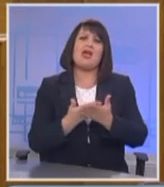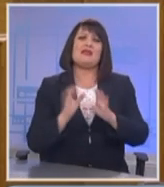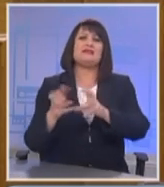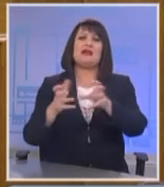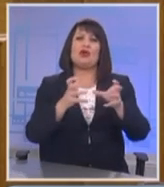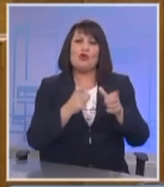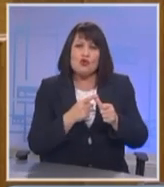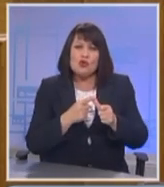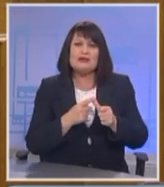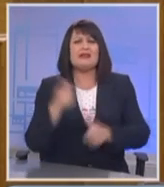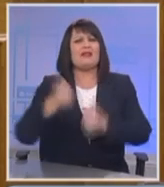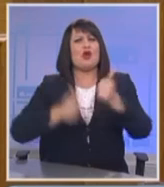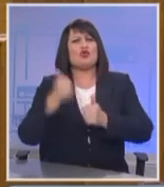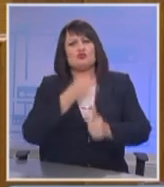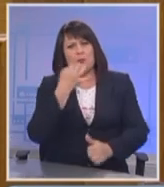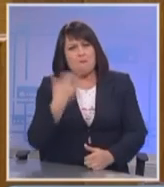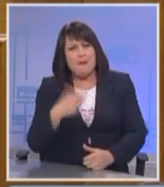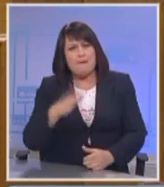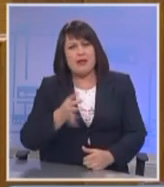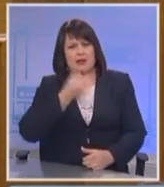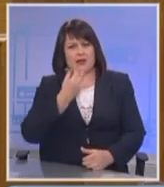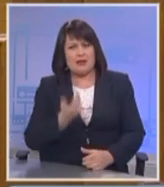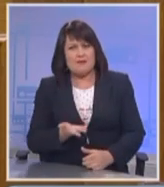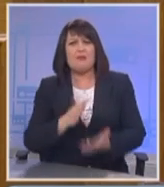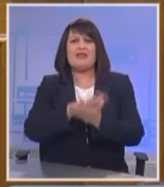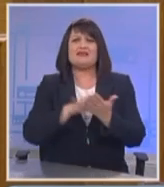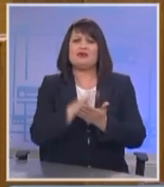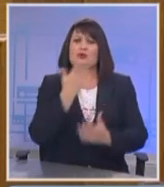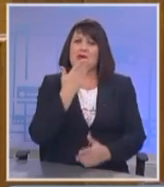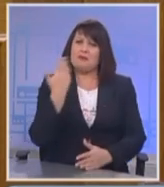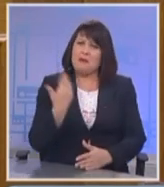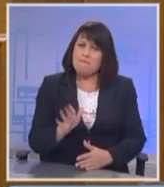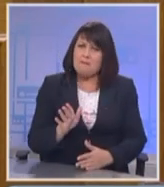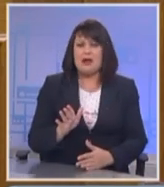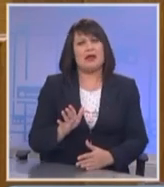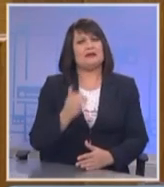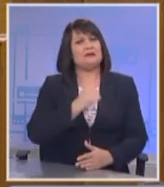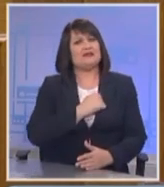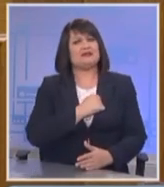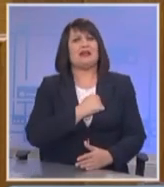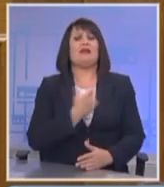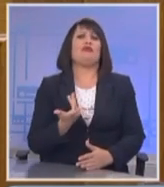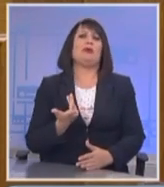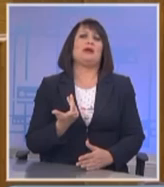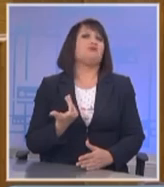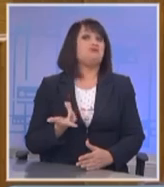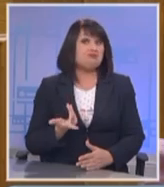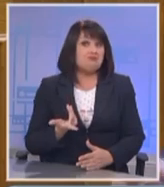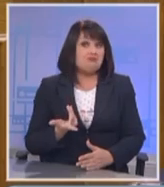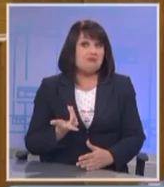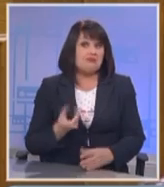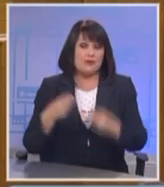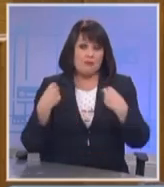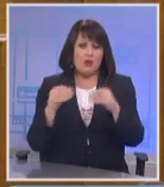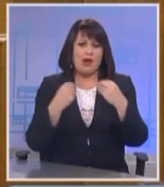και για τον περίφημο διαγωνισμό, είπαμε και για τα θρησκευτικά και ποια είναι η θέση του καθενός και για το